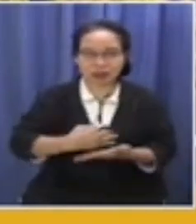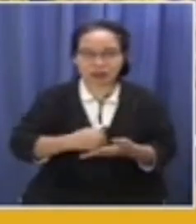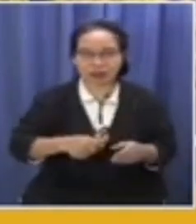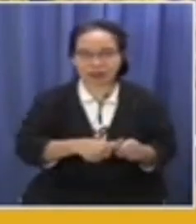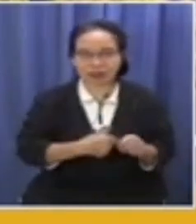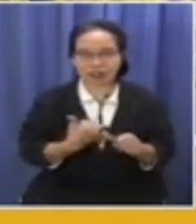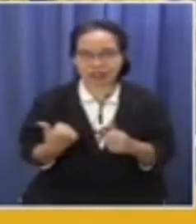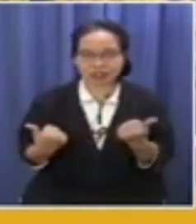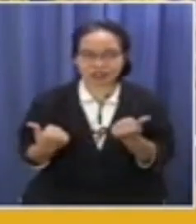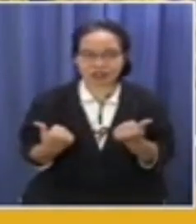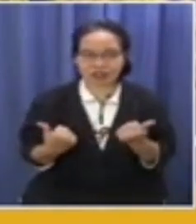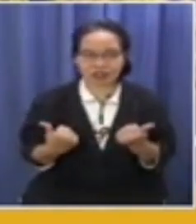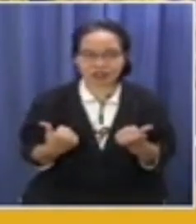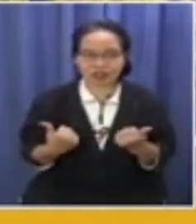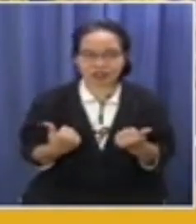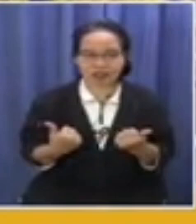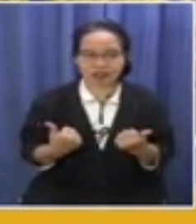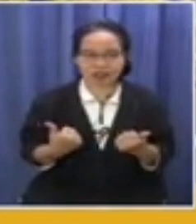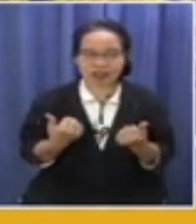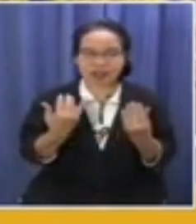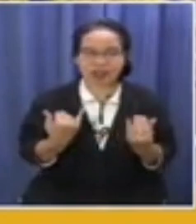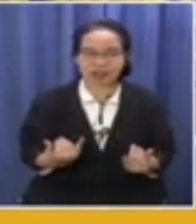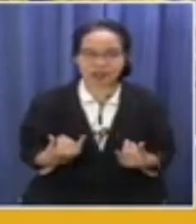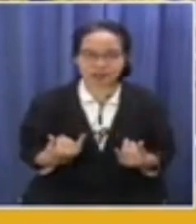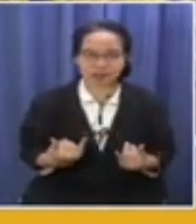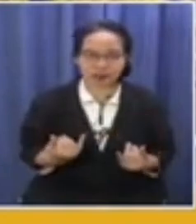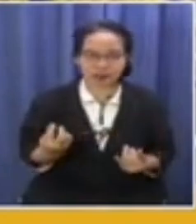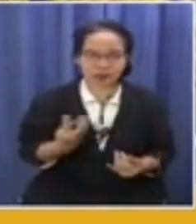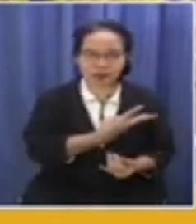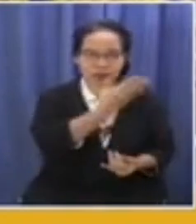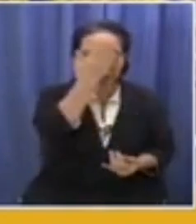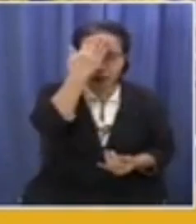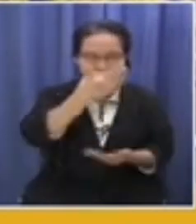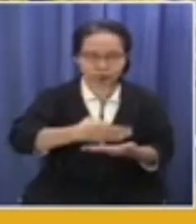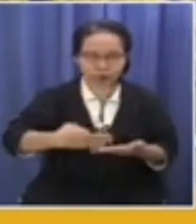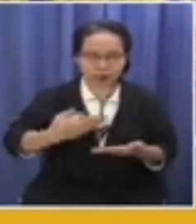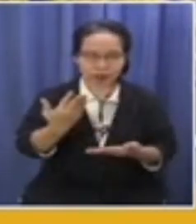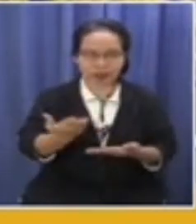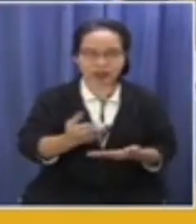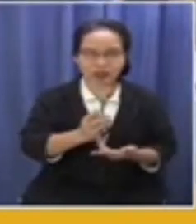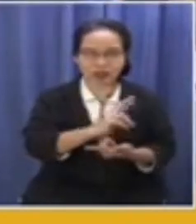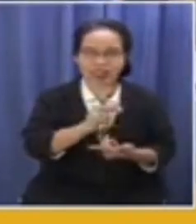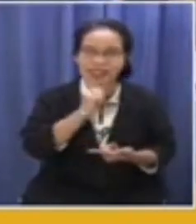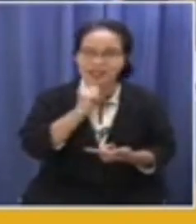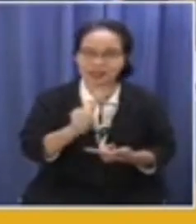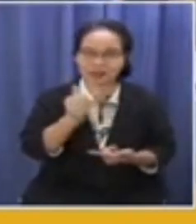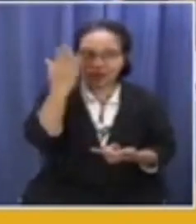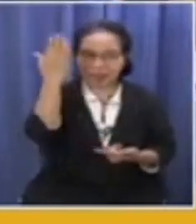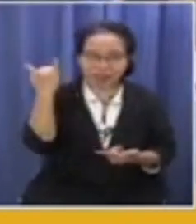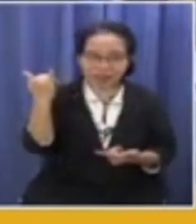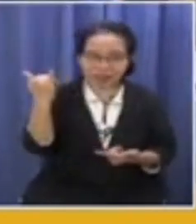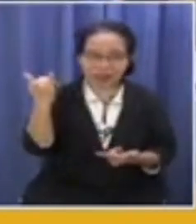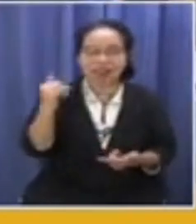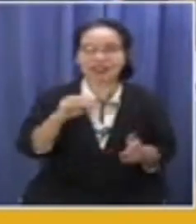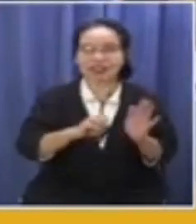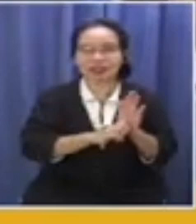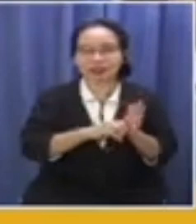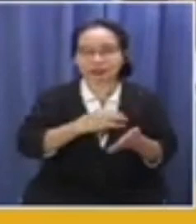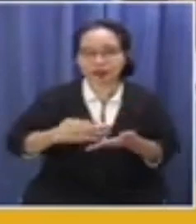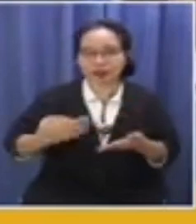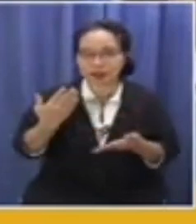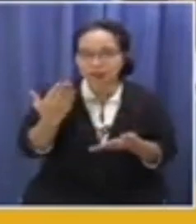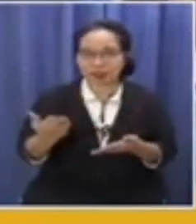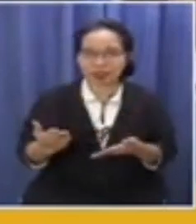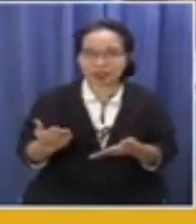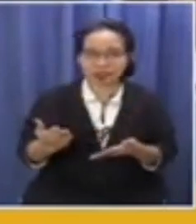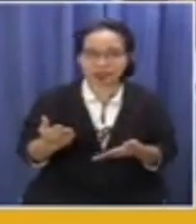din tayo ngayon malalaman mo Kung pinatawad ka Kung hindi bakit halimbawa pinatawad